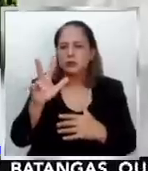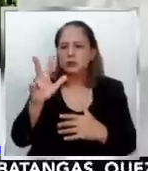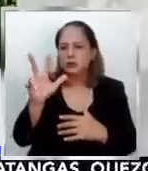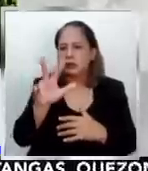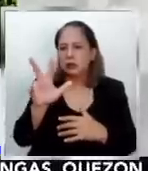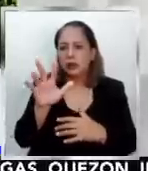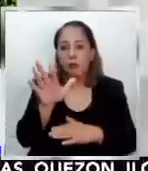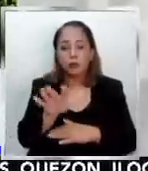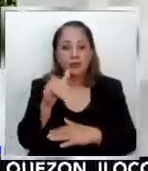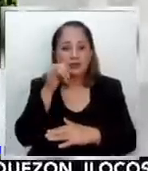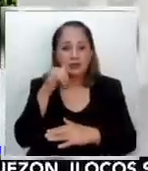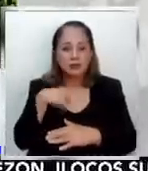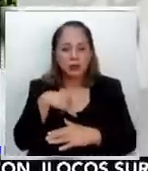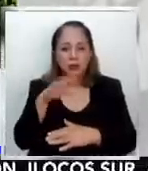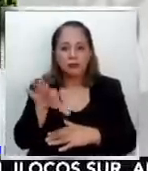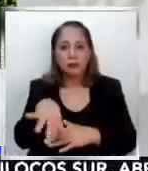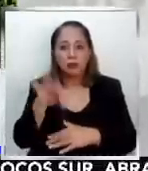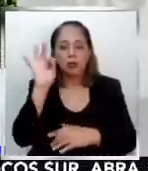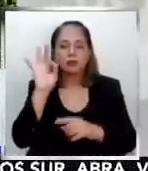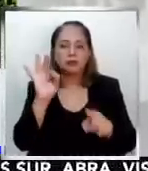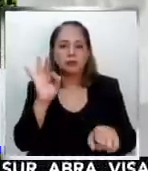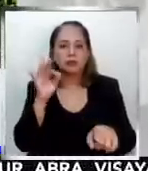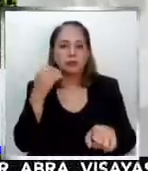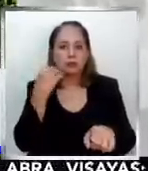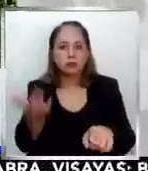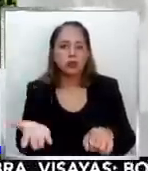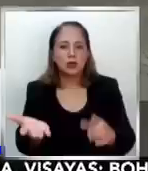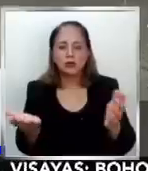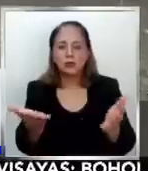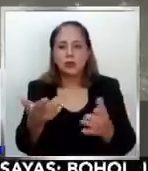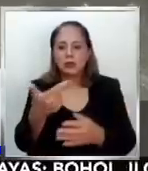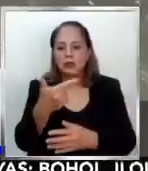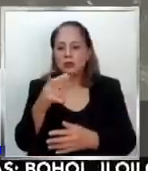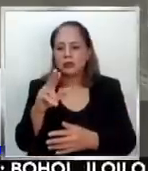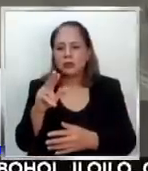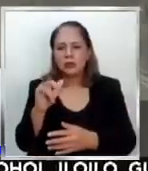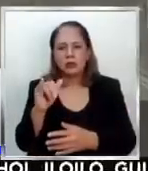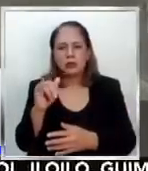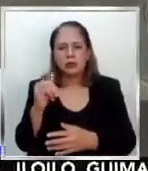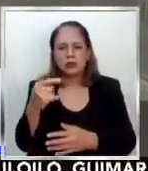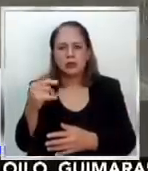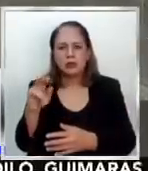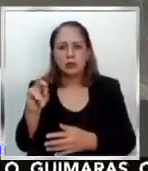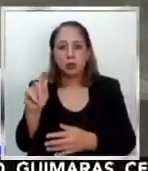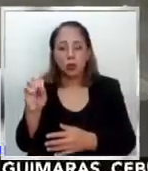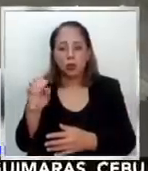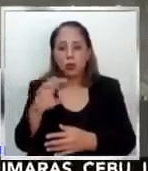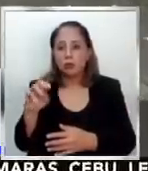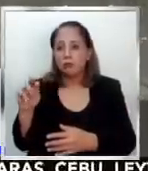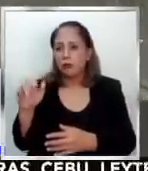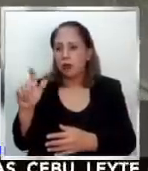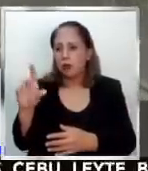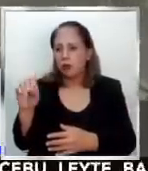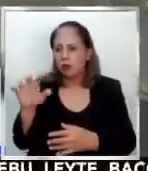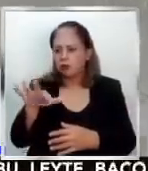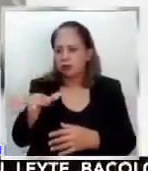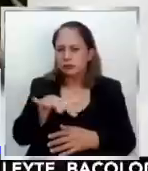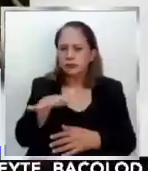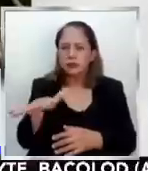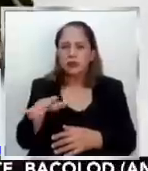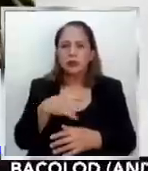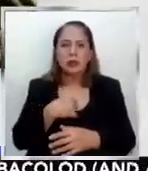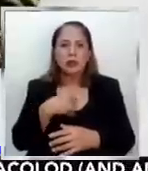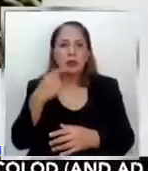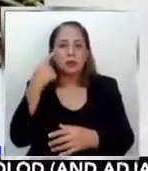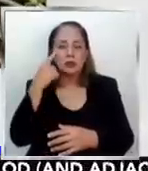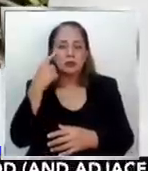sa isang talahiban sa hangganan ng mga bayan ng Giginto at Malolos. Ayon sa pulisya, posibleng ang pigtas na sling